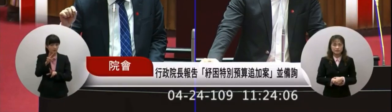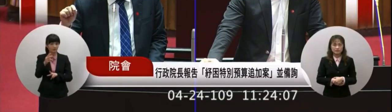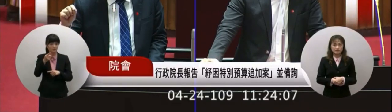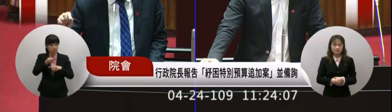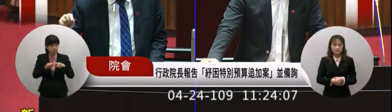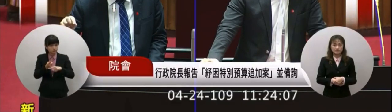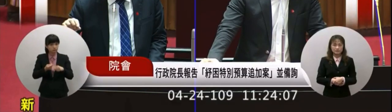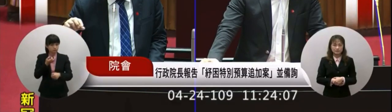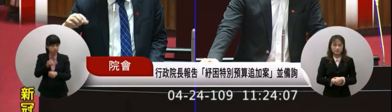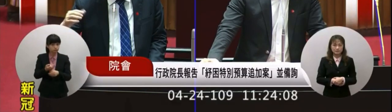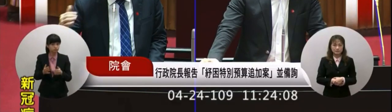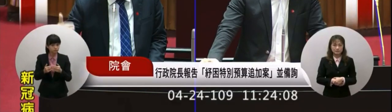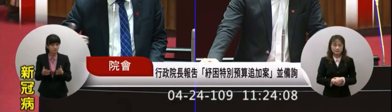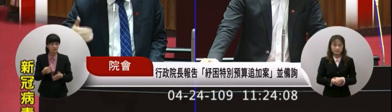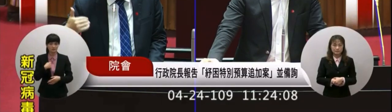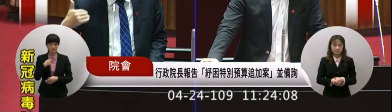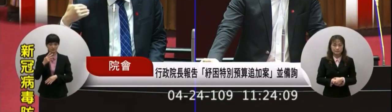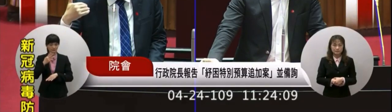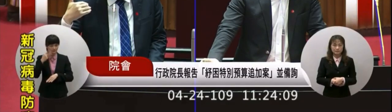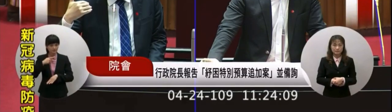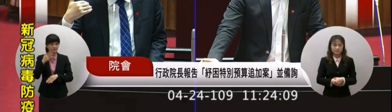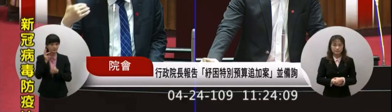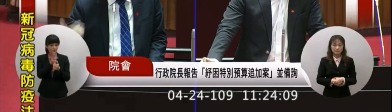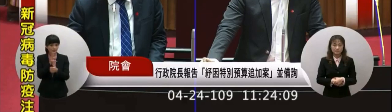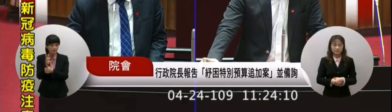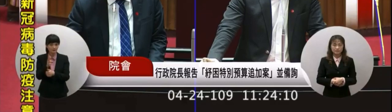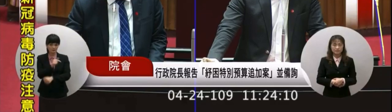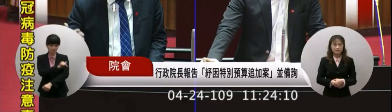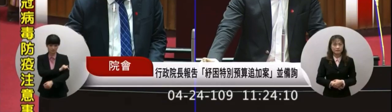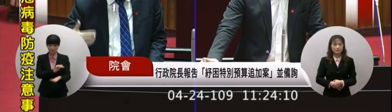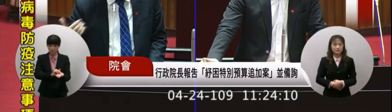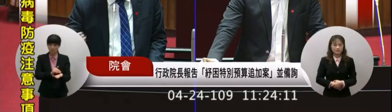迄个实际诶医护人员是毋是这方面真正无互